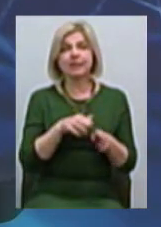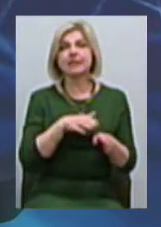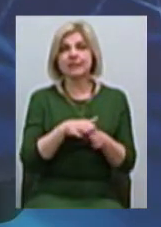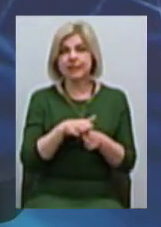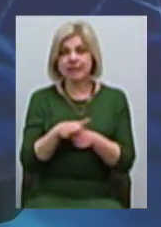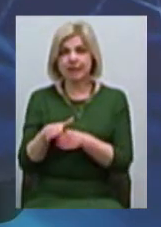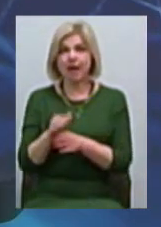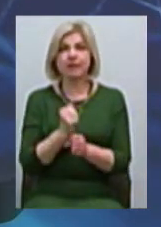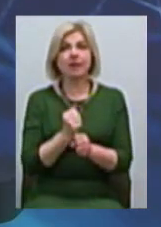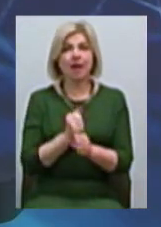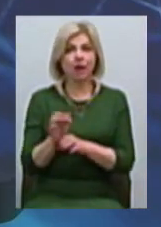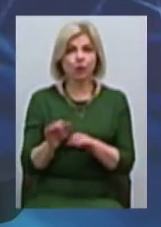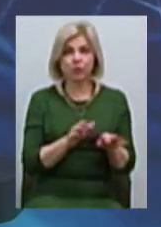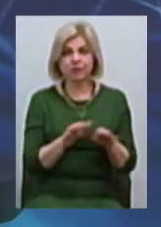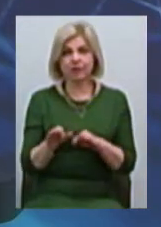діяльності